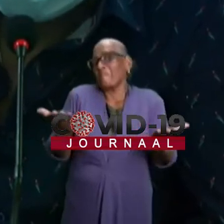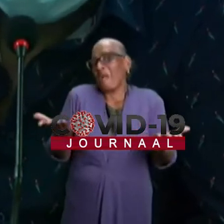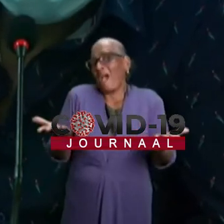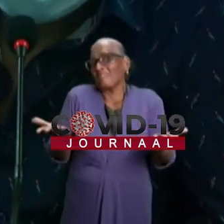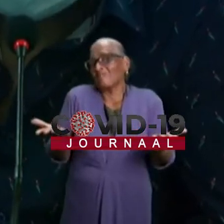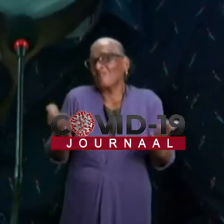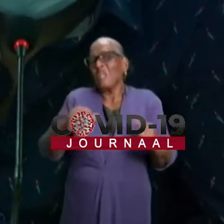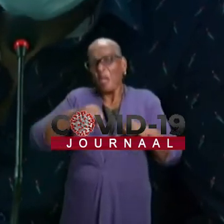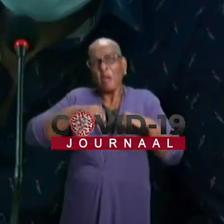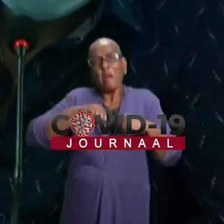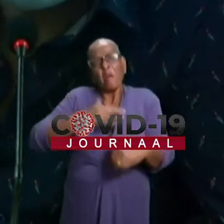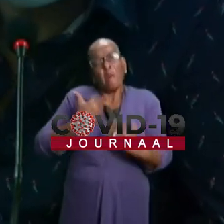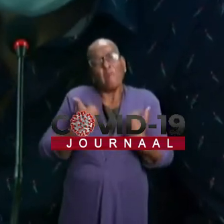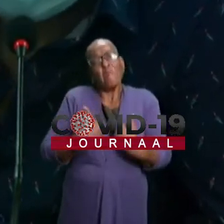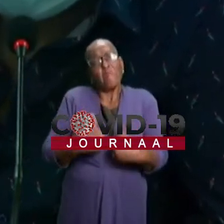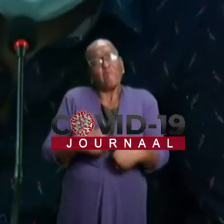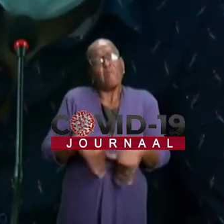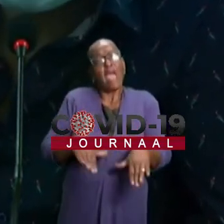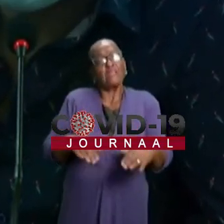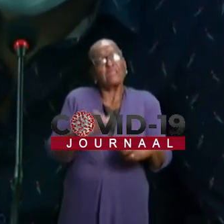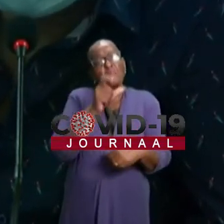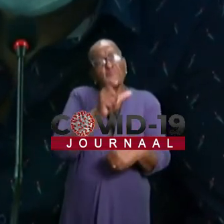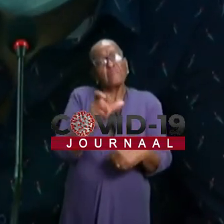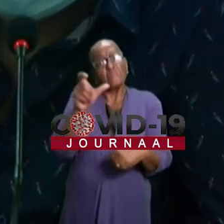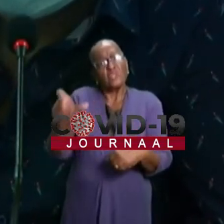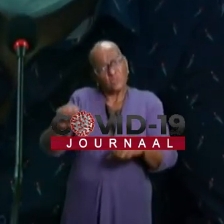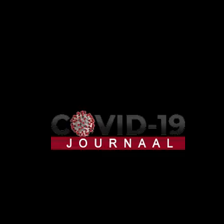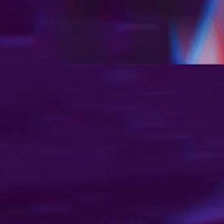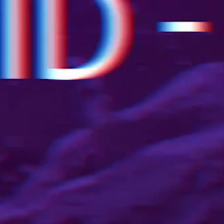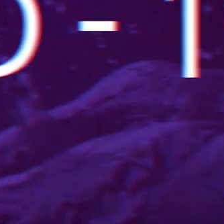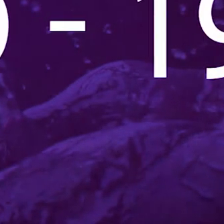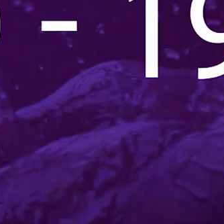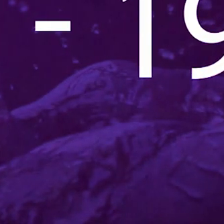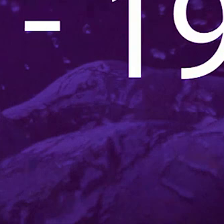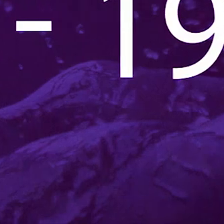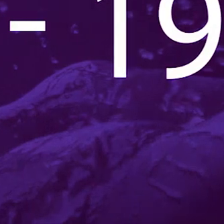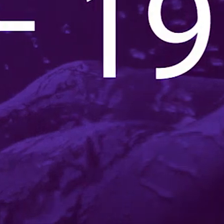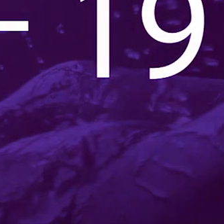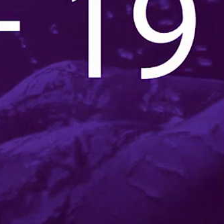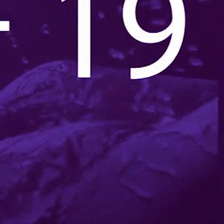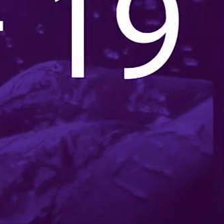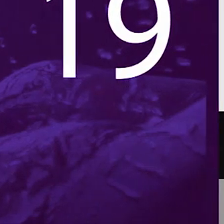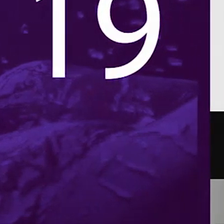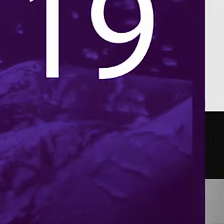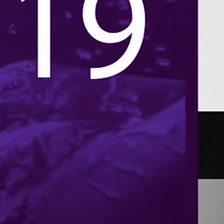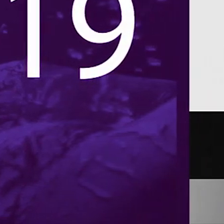en de verhalen die je hoort, elke dag hoor je iets nieuws.